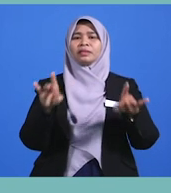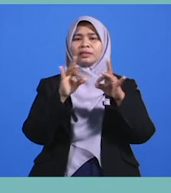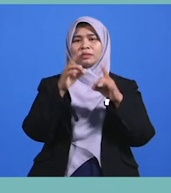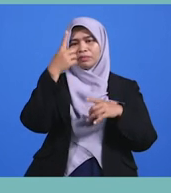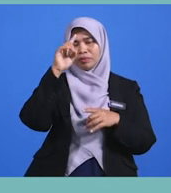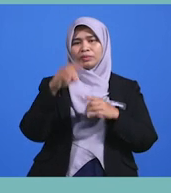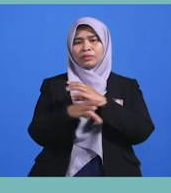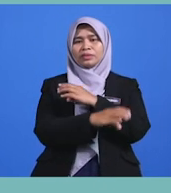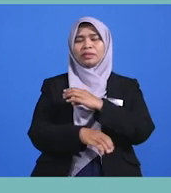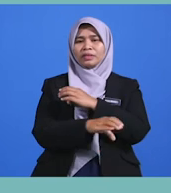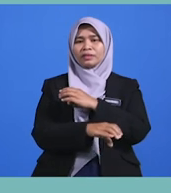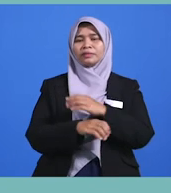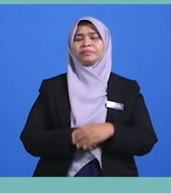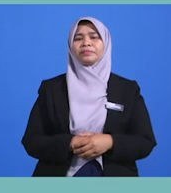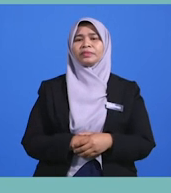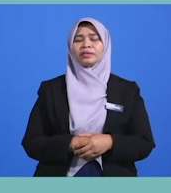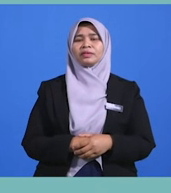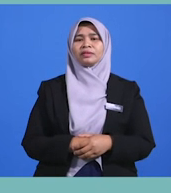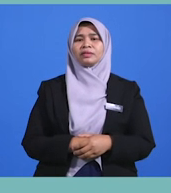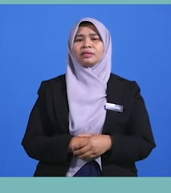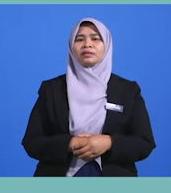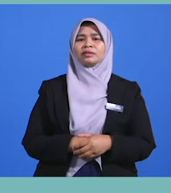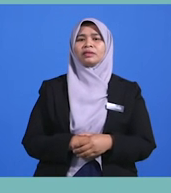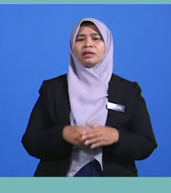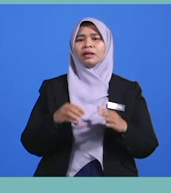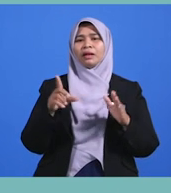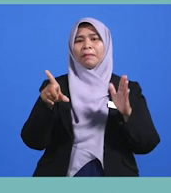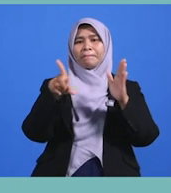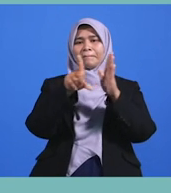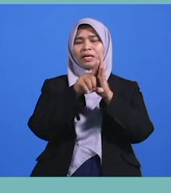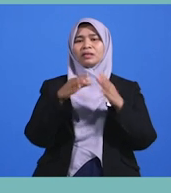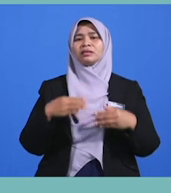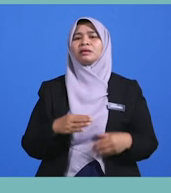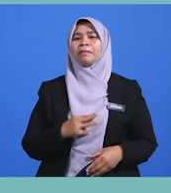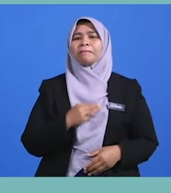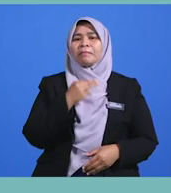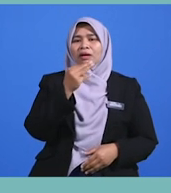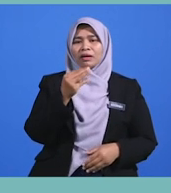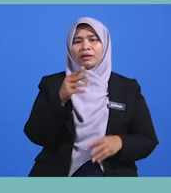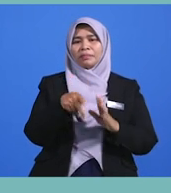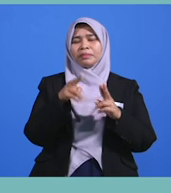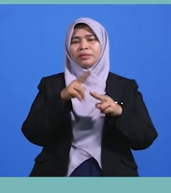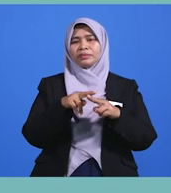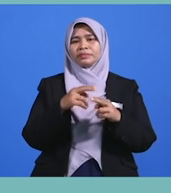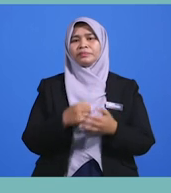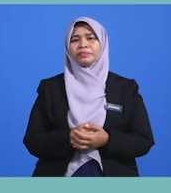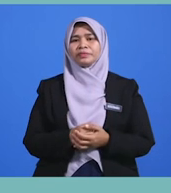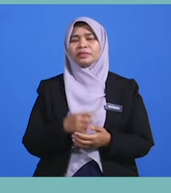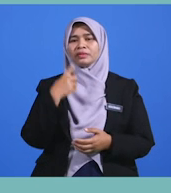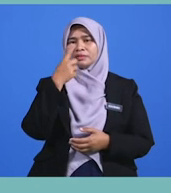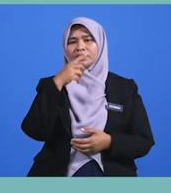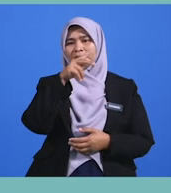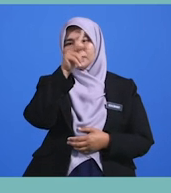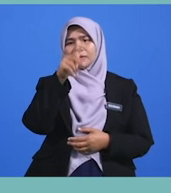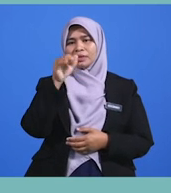Ya, lambang kemegahan penduduk, lambang rasmi negara. Soalan kelima, siapakah yang telah